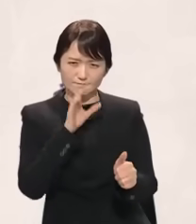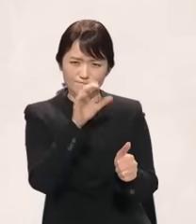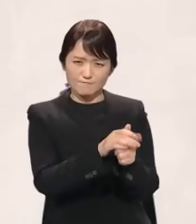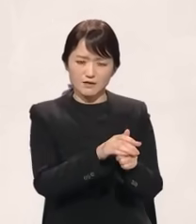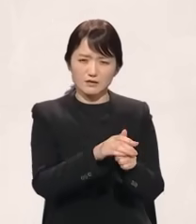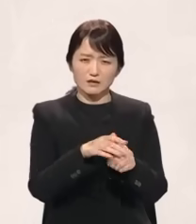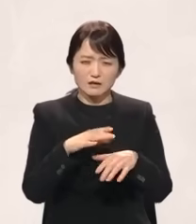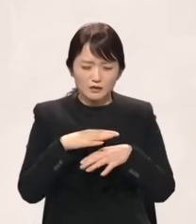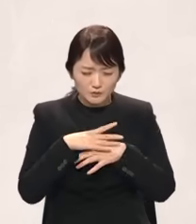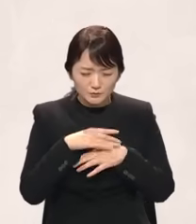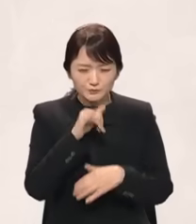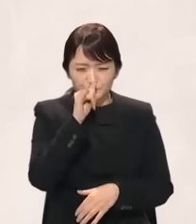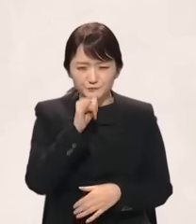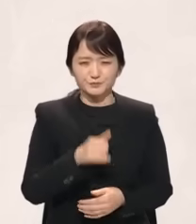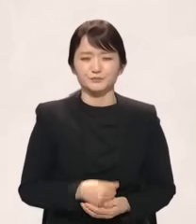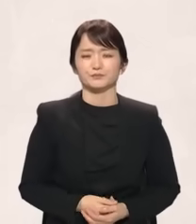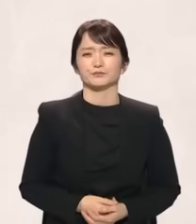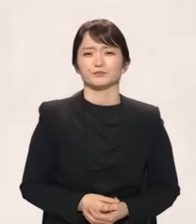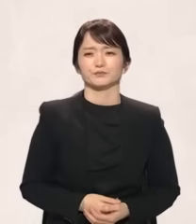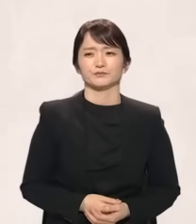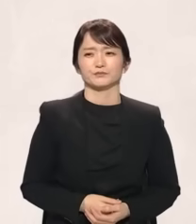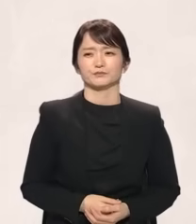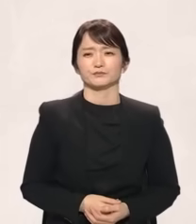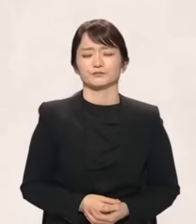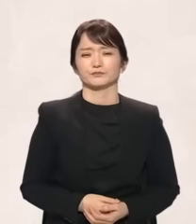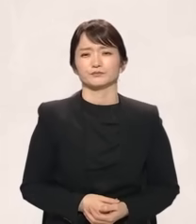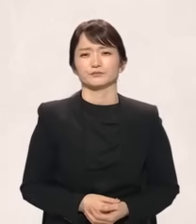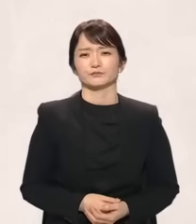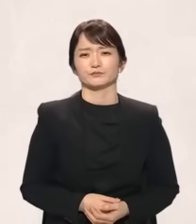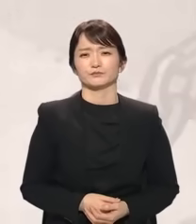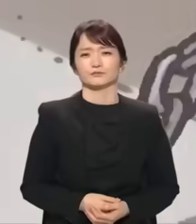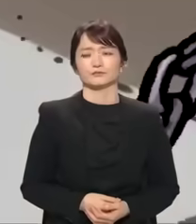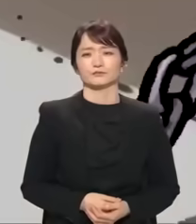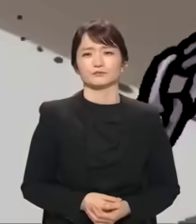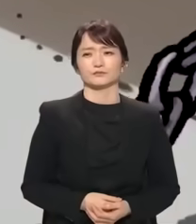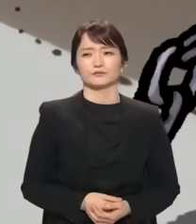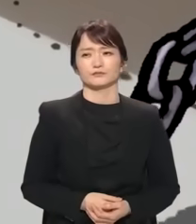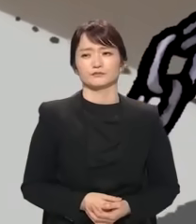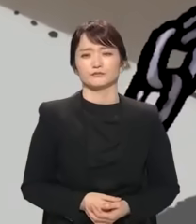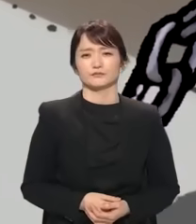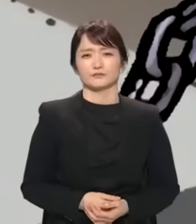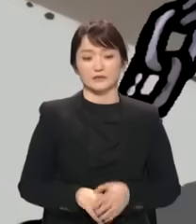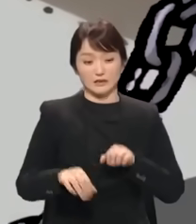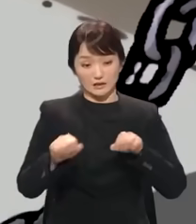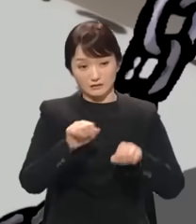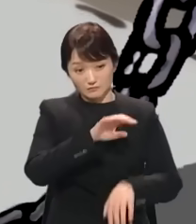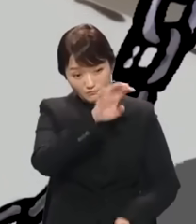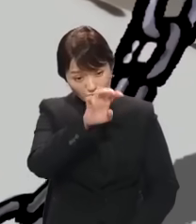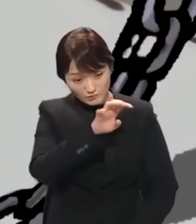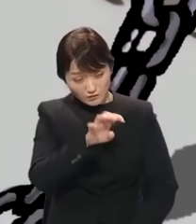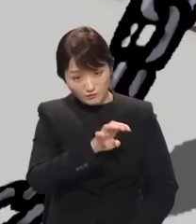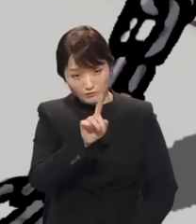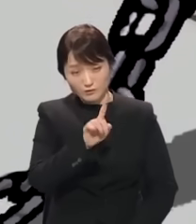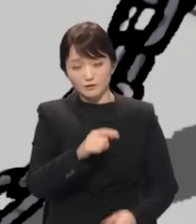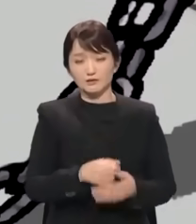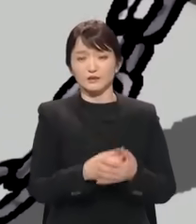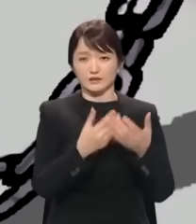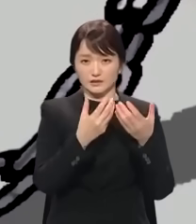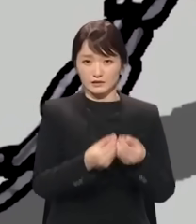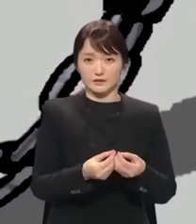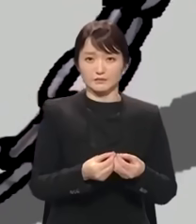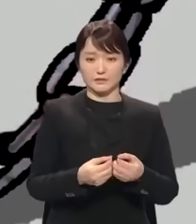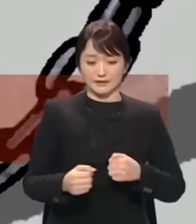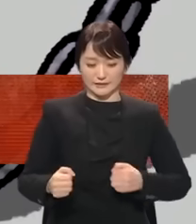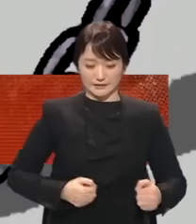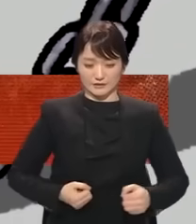두려움도 있다는 것이죠 그래서 어떻게 보면 이런 것들이 계속 되면요 마치 개구리를 삶을 때 천천히 물을